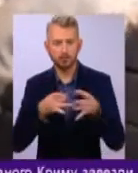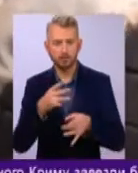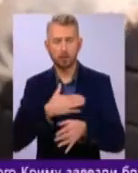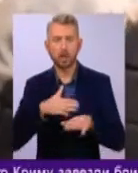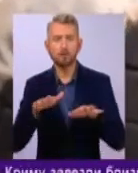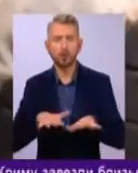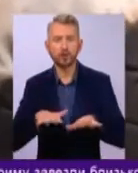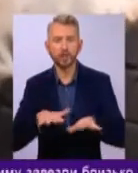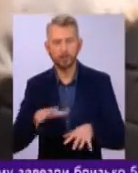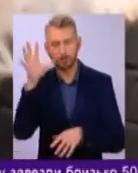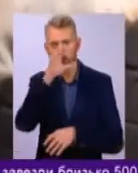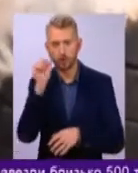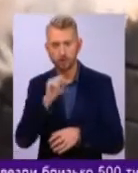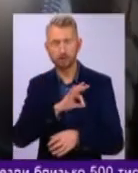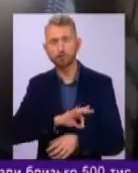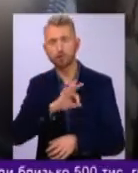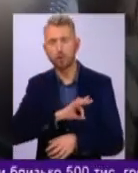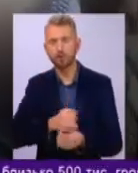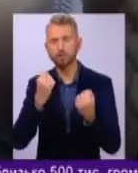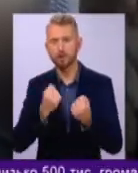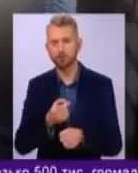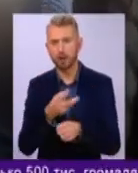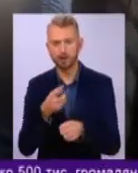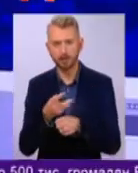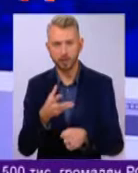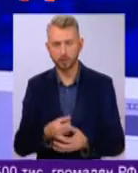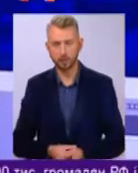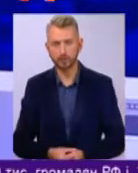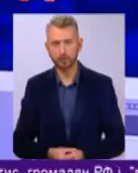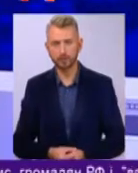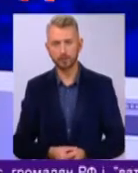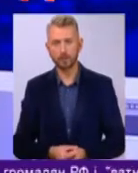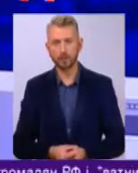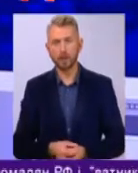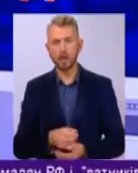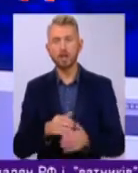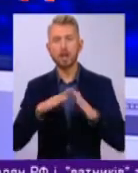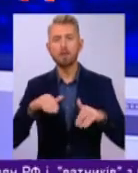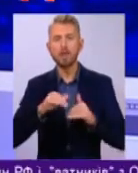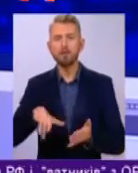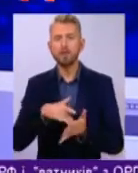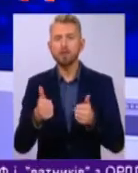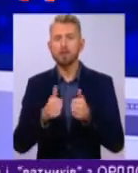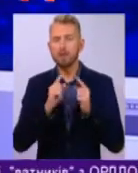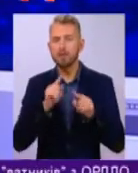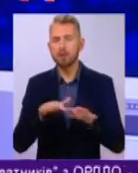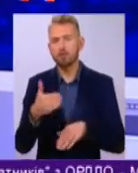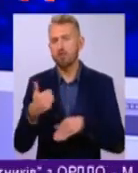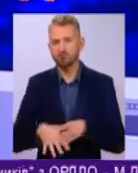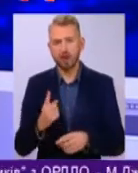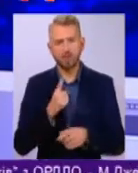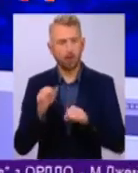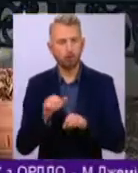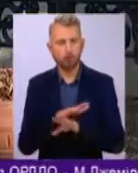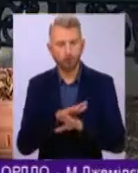наших позиціях. Вночі застосовували важку артилерію. Наметове містечко біля парламенту більше не охороняють.